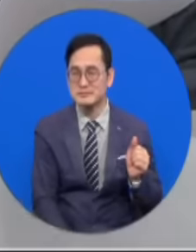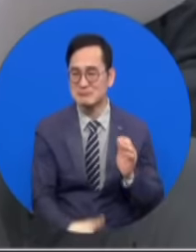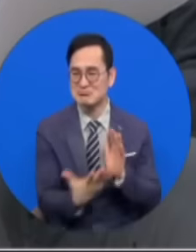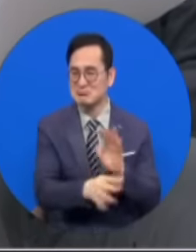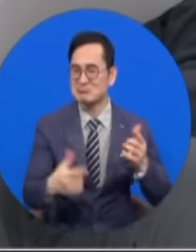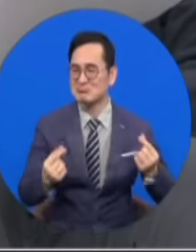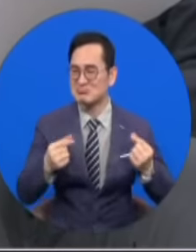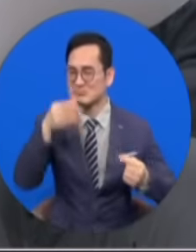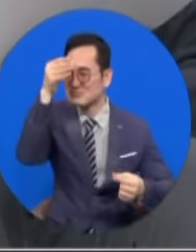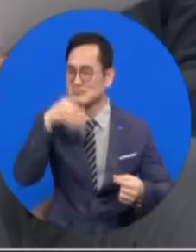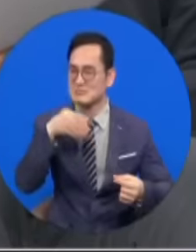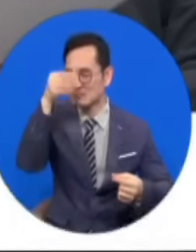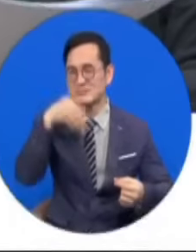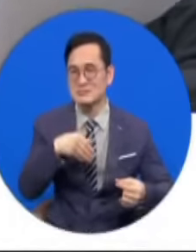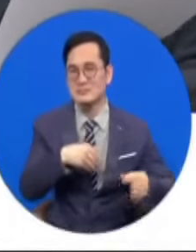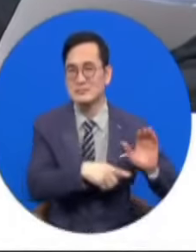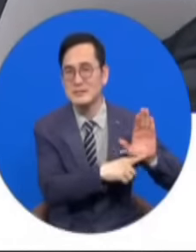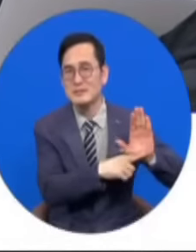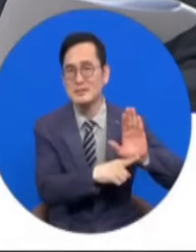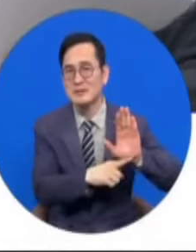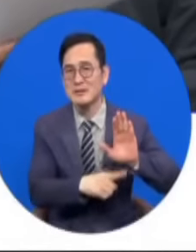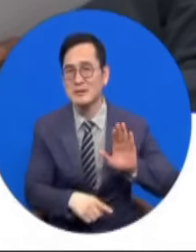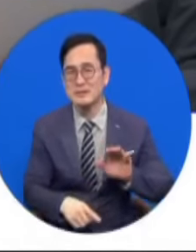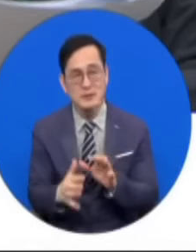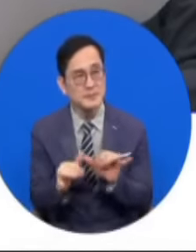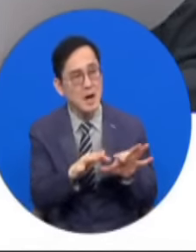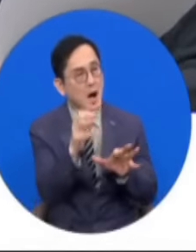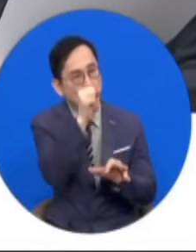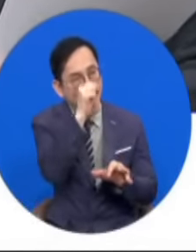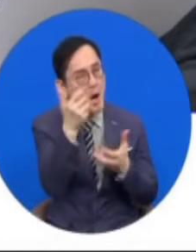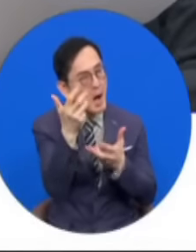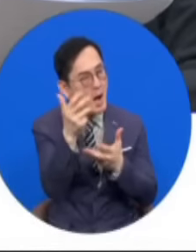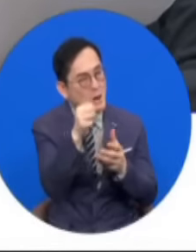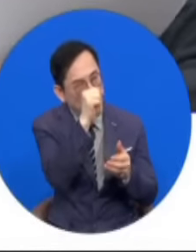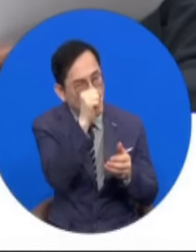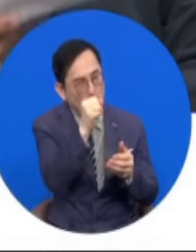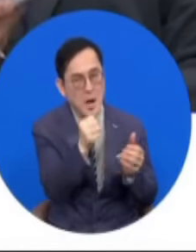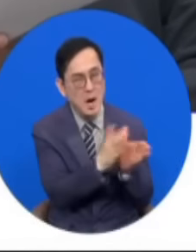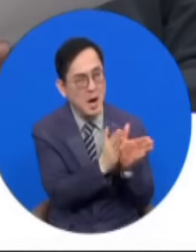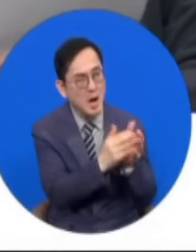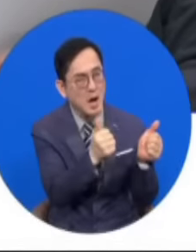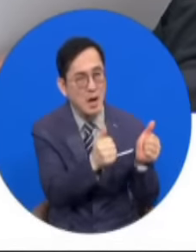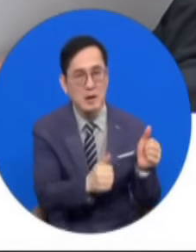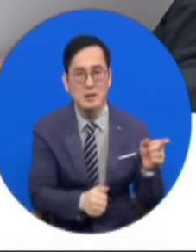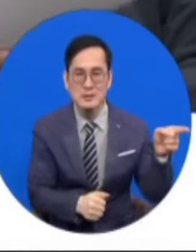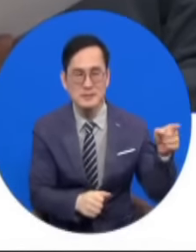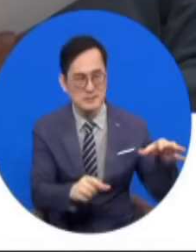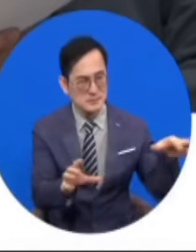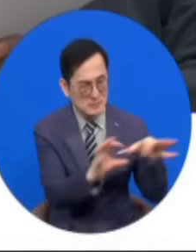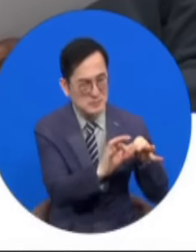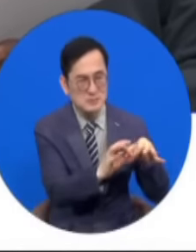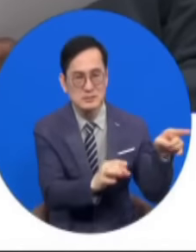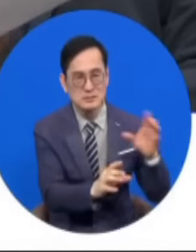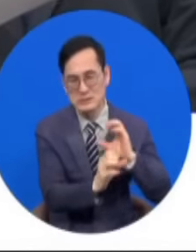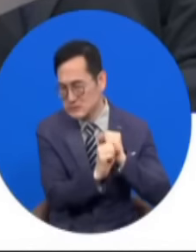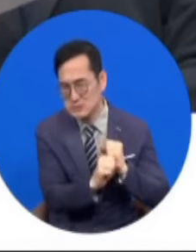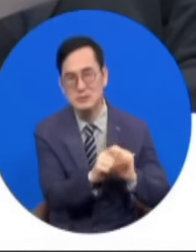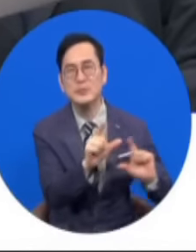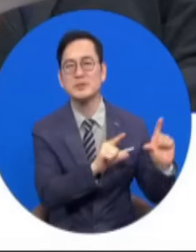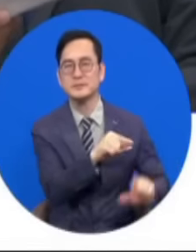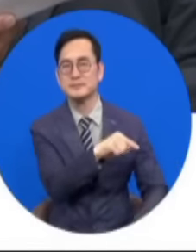보고 정치를 하는 것인지 강성지 이층을 보고 정치를 하는 것인지 저는 그거에 대해서 지적하지 않을 수 없고요 좀이 정도 저는 박찬대 원내 대표가